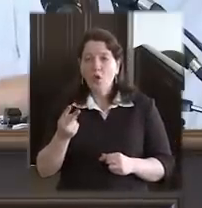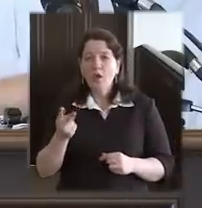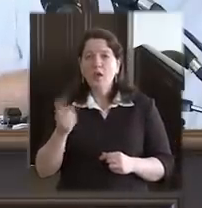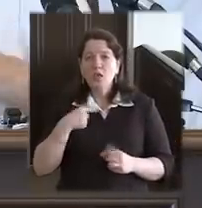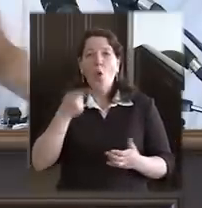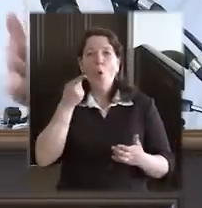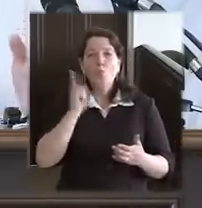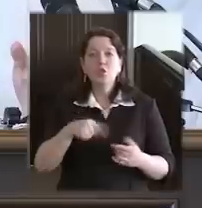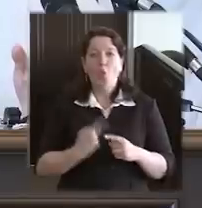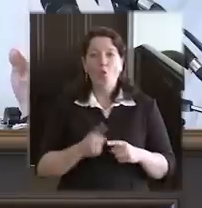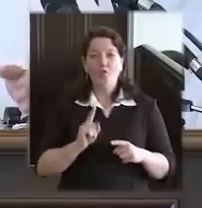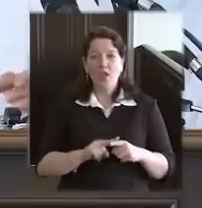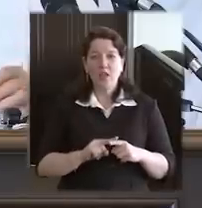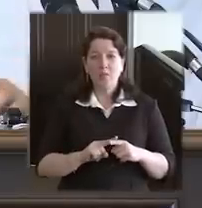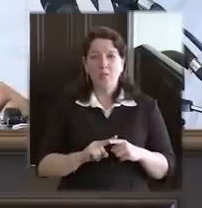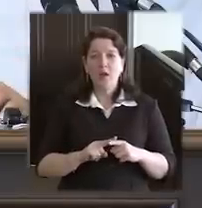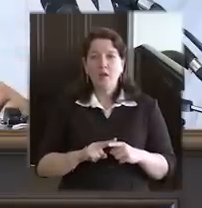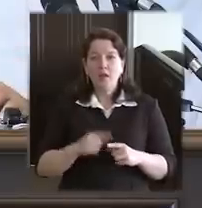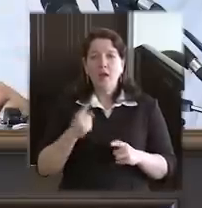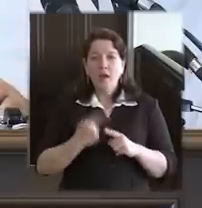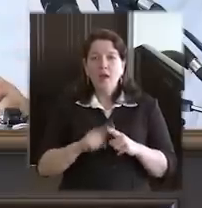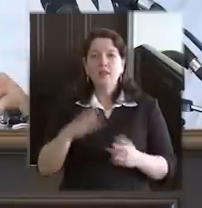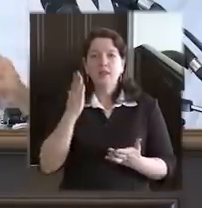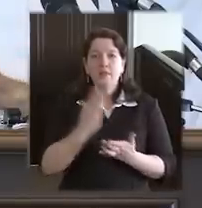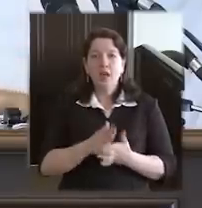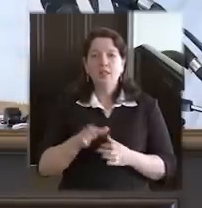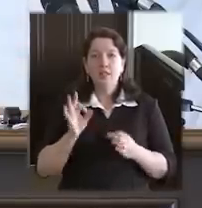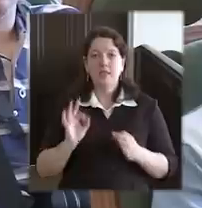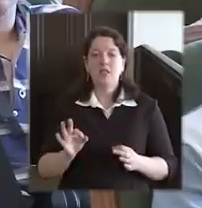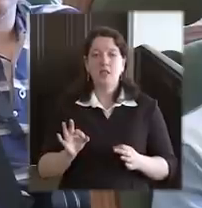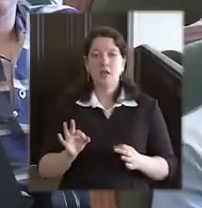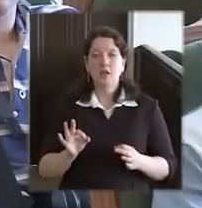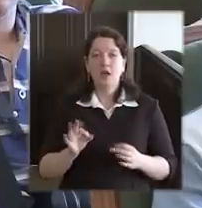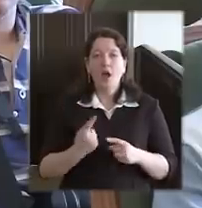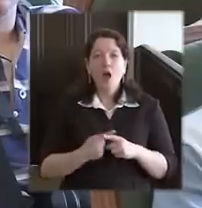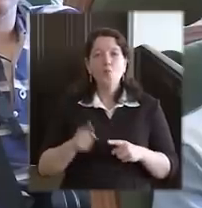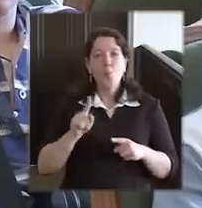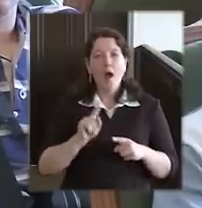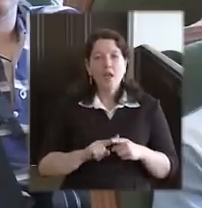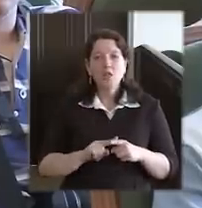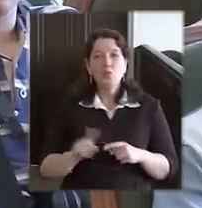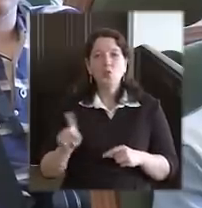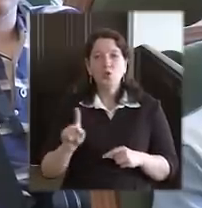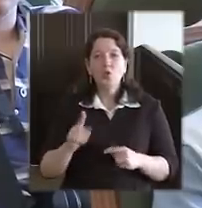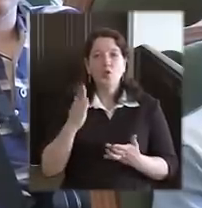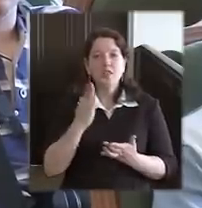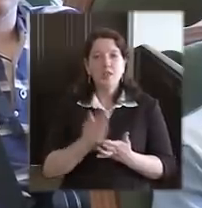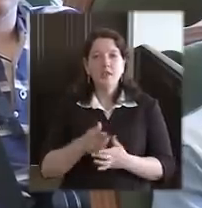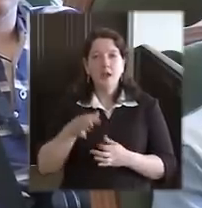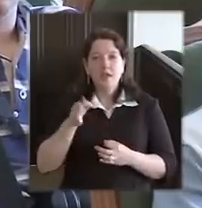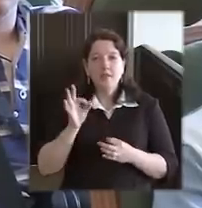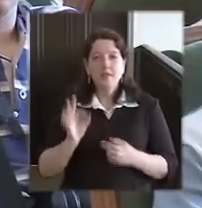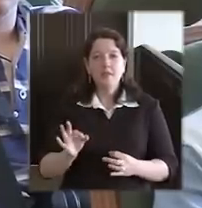и, если хотите, поэтому убежден, является истиной. И вот потому-то, что это